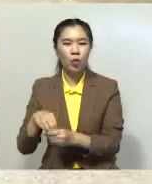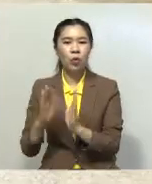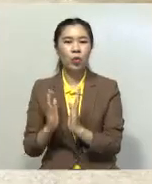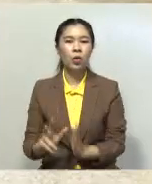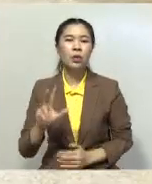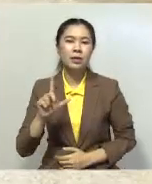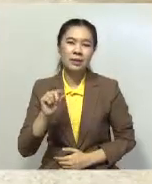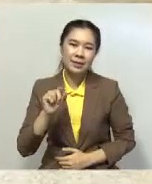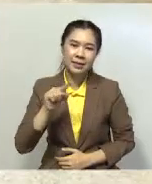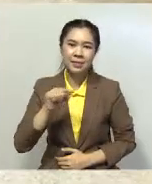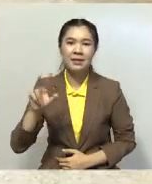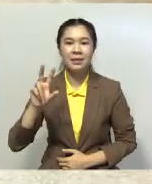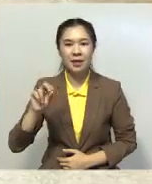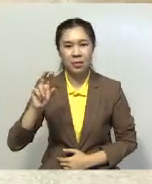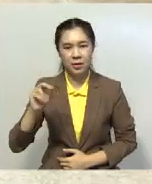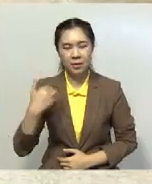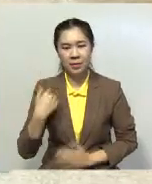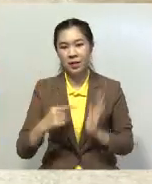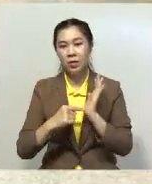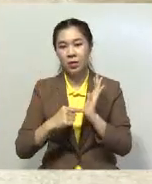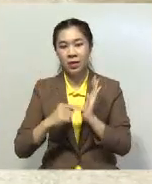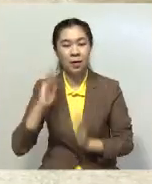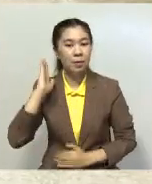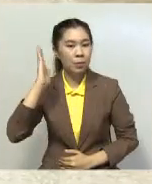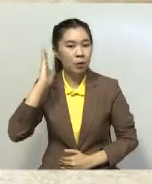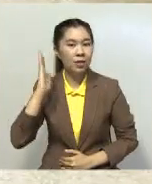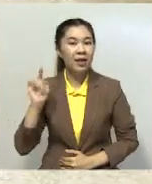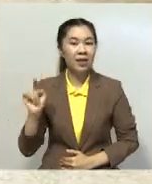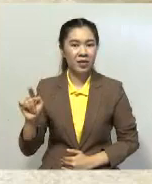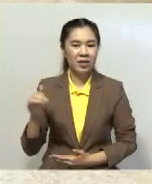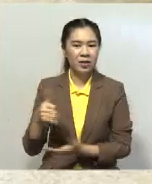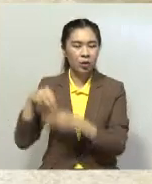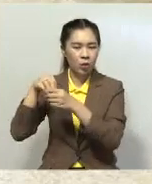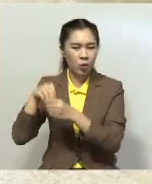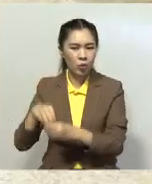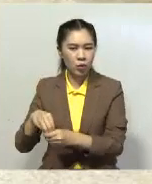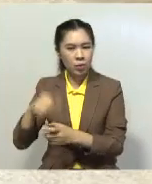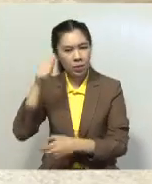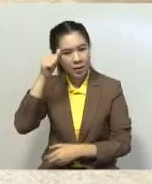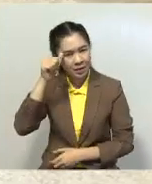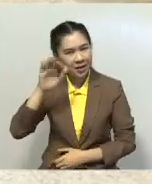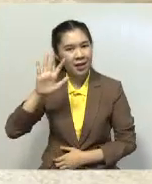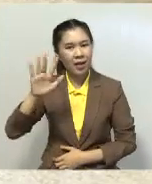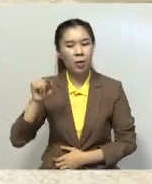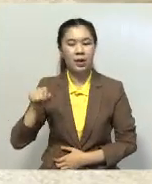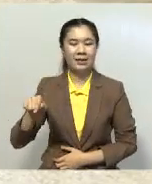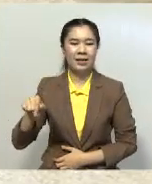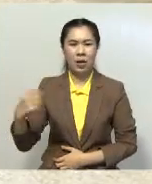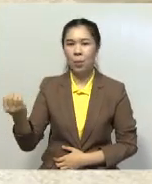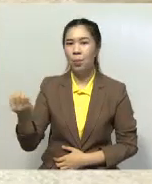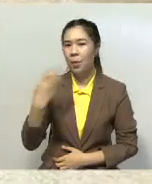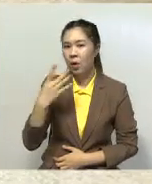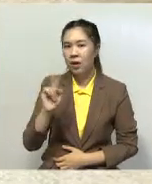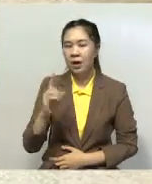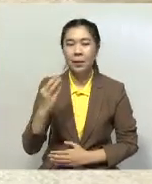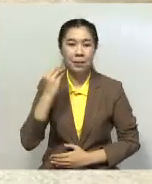คนค่ะอย่างเช่นนายวิษณุนะคะที่มาพักที่นี่ได้ประมาณ 4-5 วันก็บอกกับทีมข่าวนะคะว่าบ้